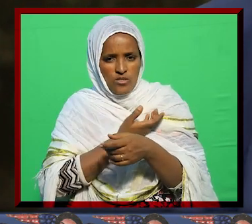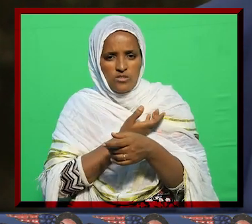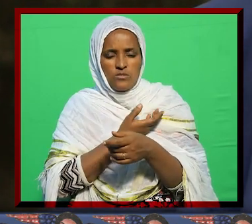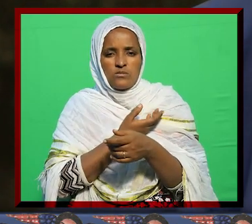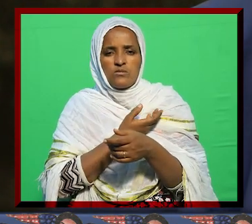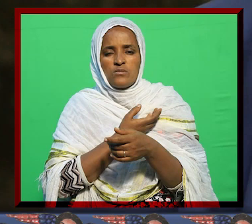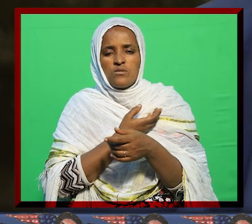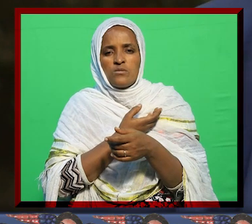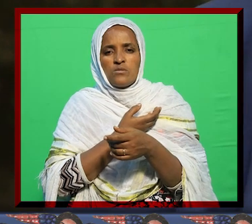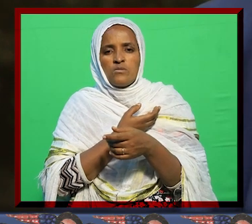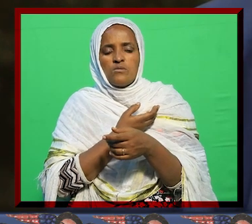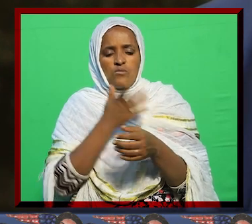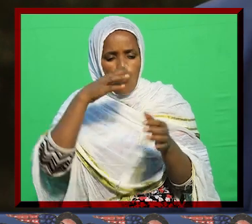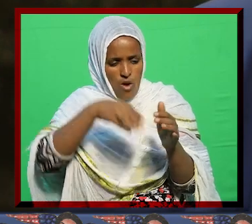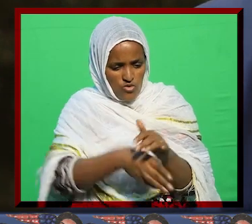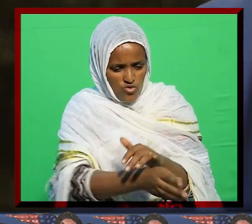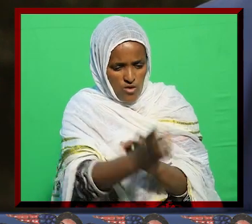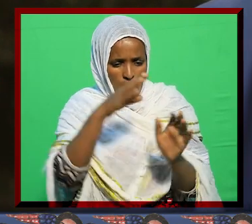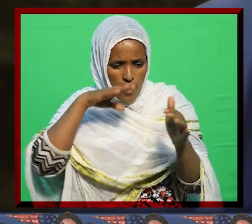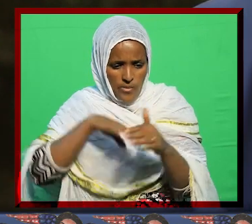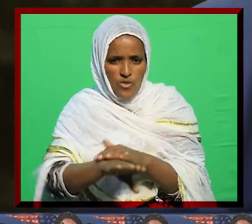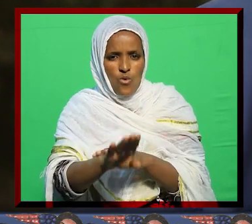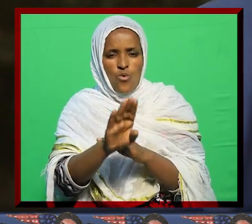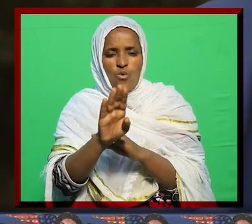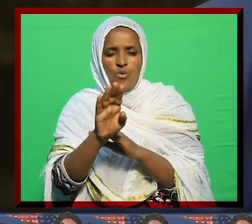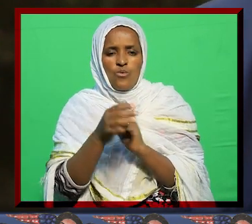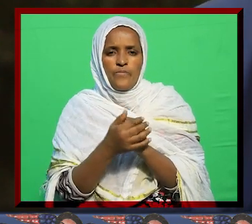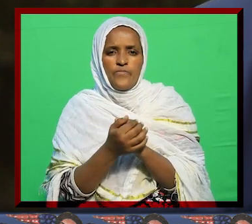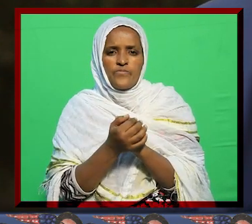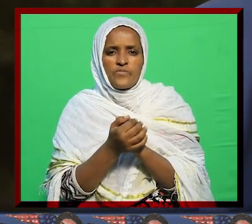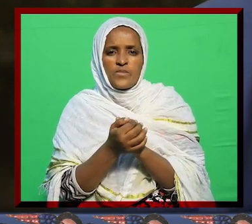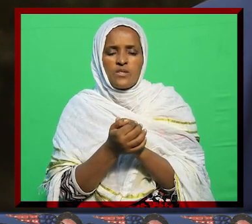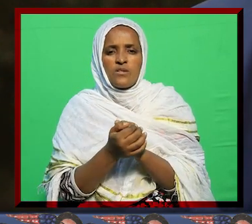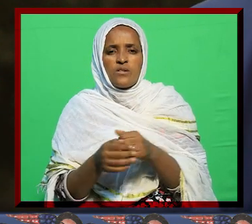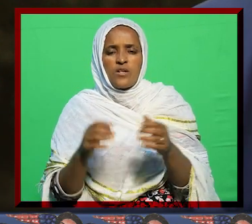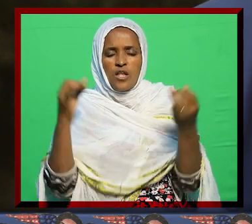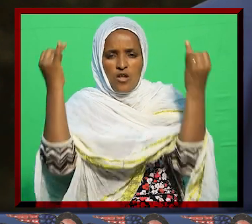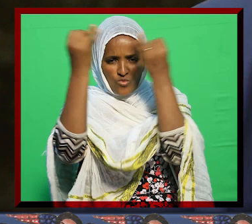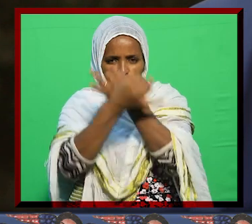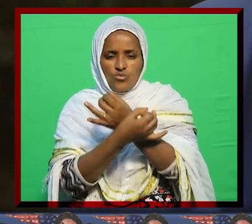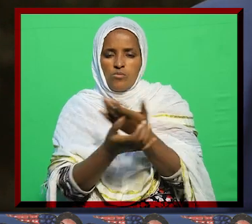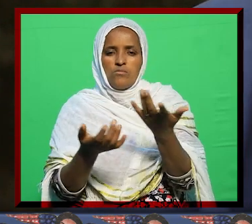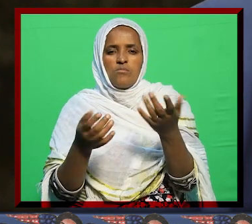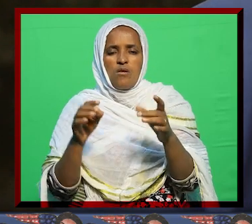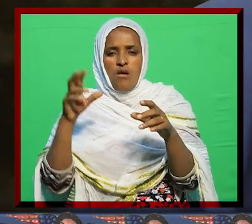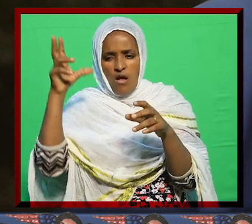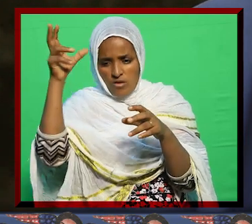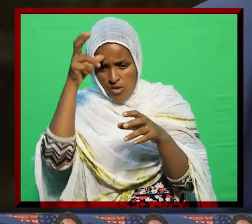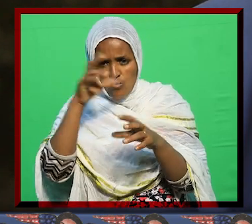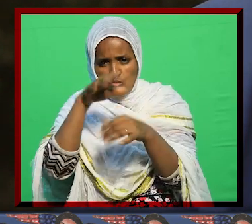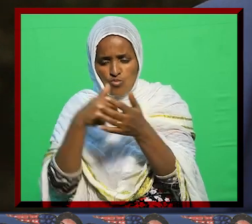አባቶቻችን ጣሻ ውስጥ ገብተው ጽማ ግርማል የሉትን ጸባ አጋንንቱን